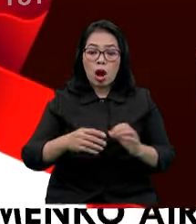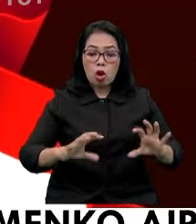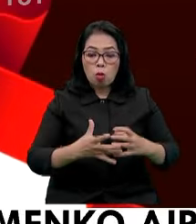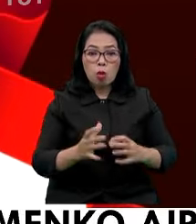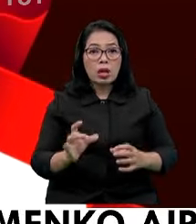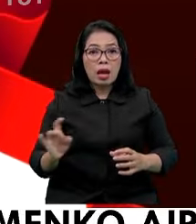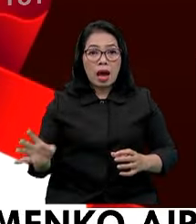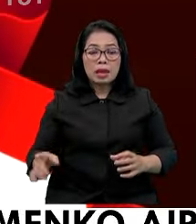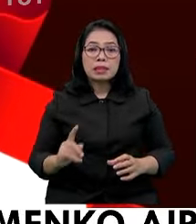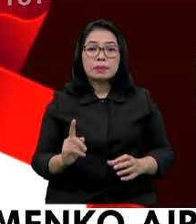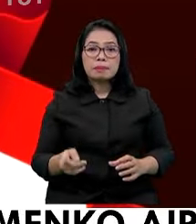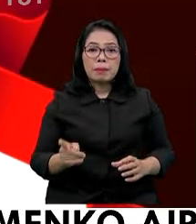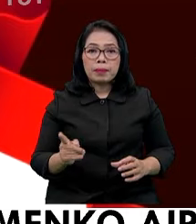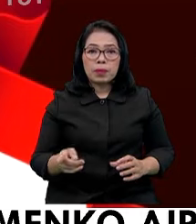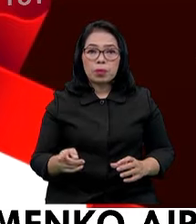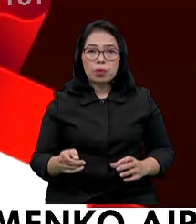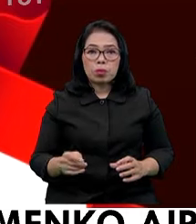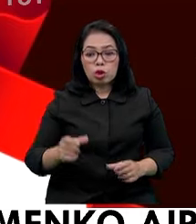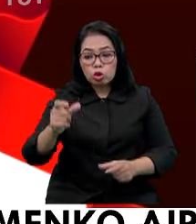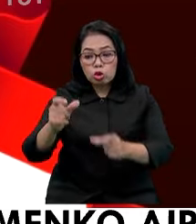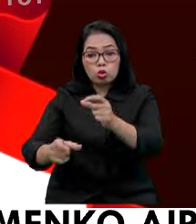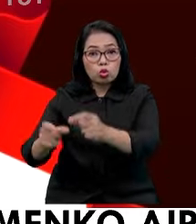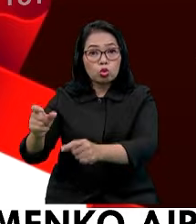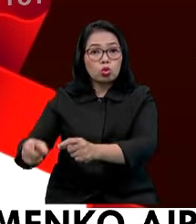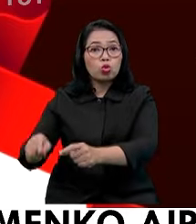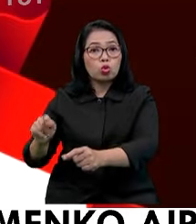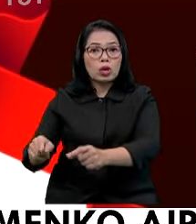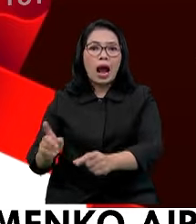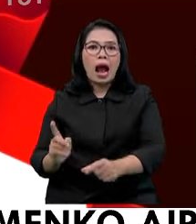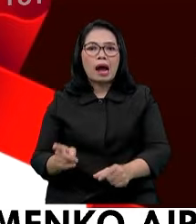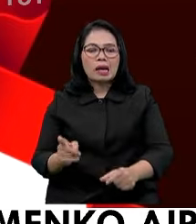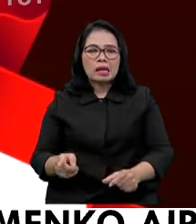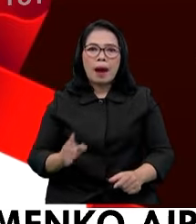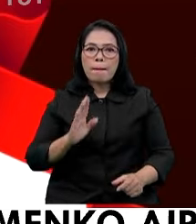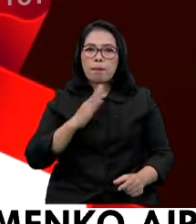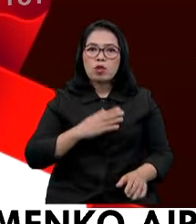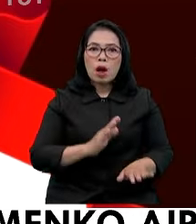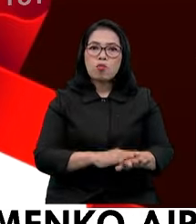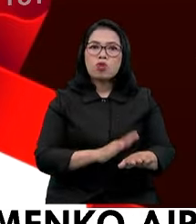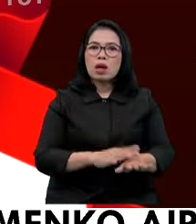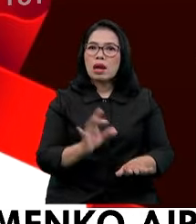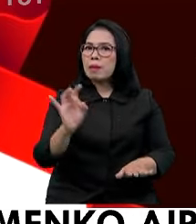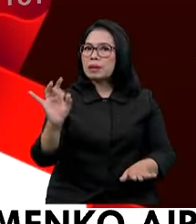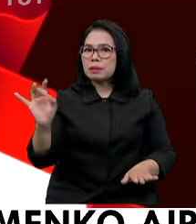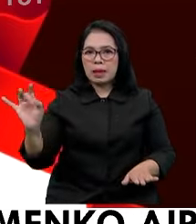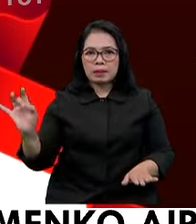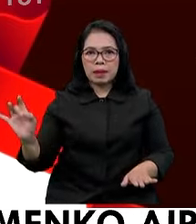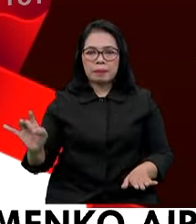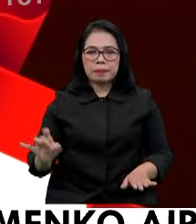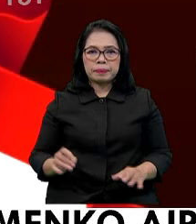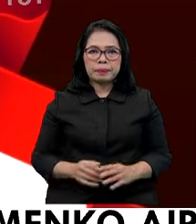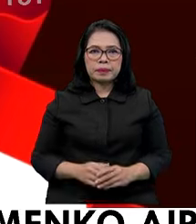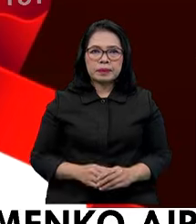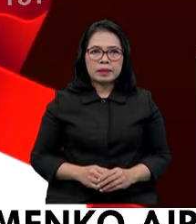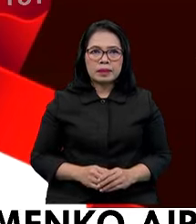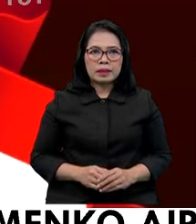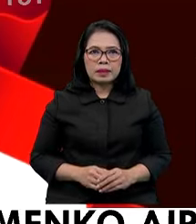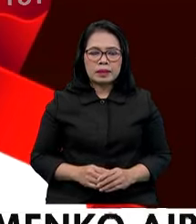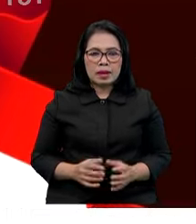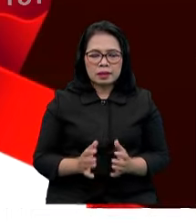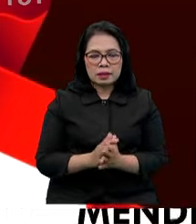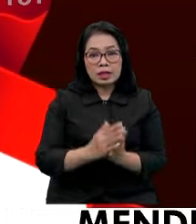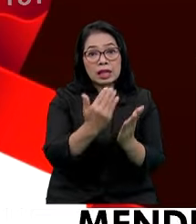Karena itu ee suku-suku yang ada ini juga ya punya budaya dan lain-lain sebagainya sehingga dari segi regulasi